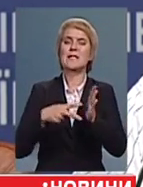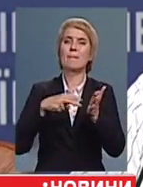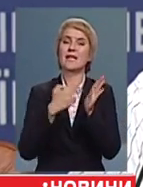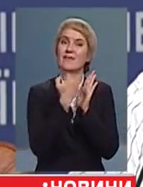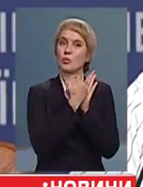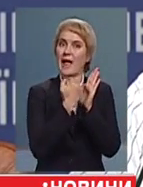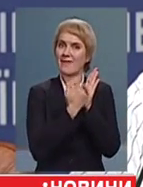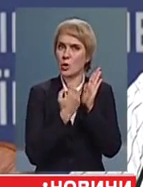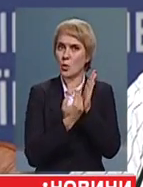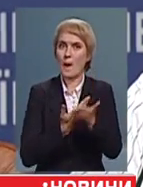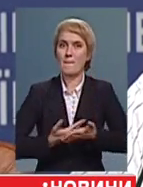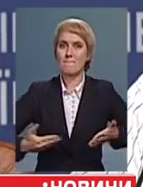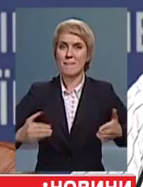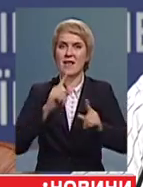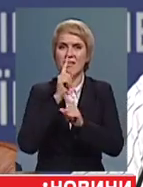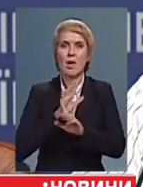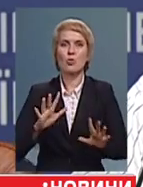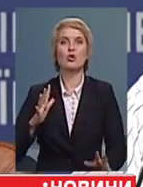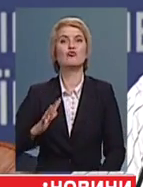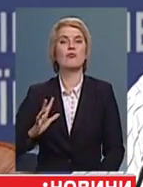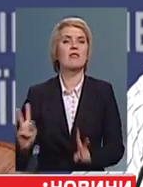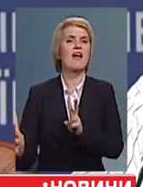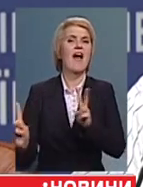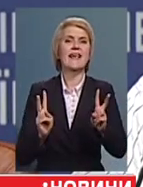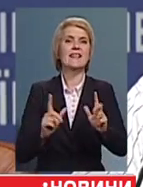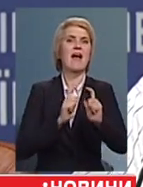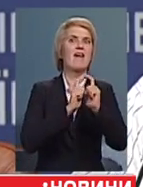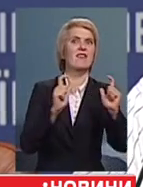будемо ждать какие-то фирмы поставные, там,